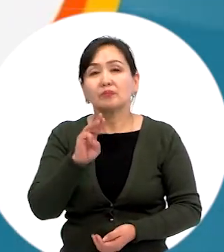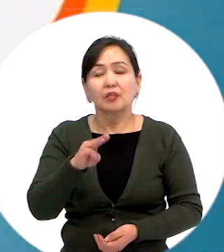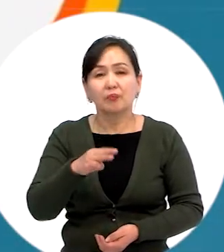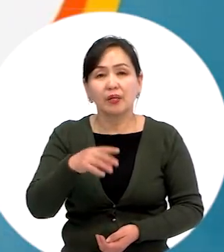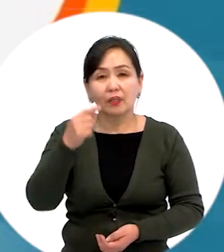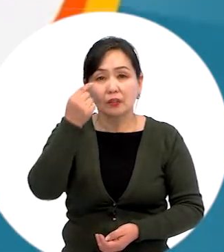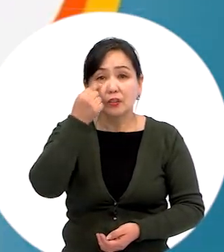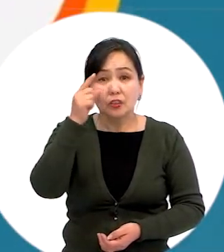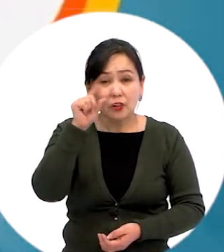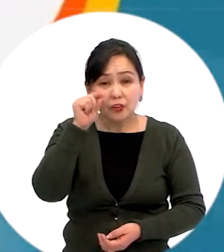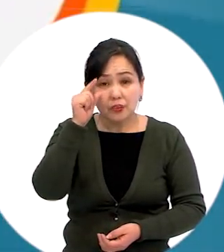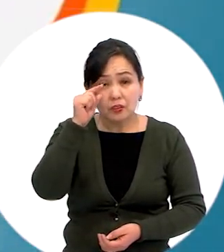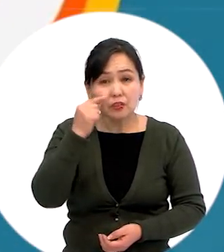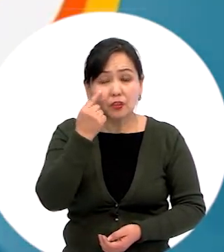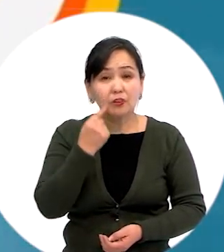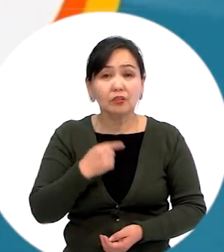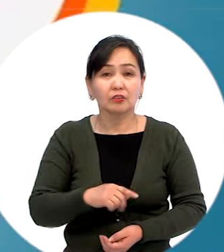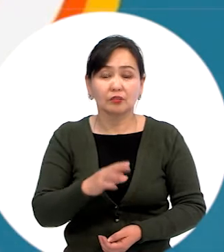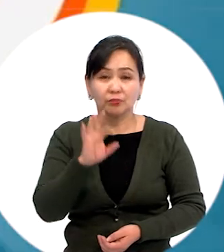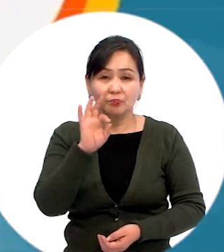Тийм ээ, энэ бол сангин.